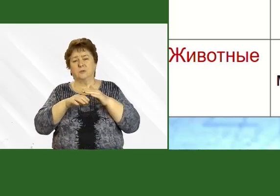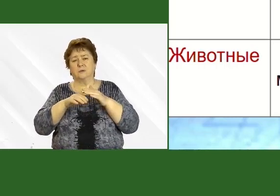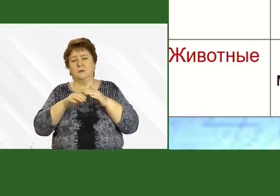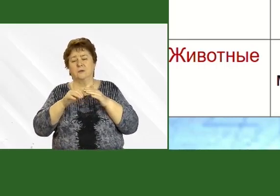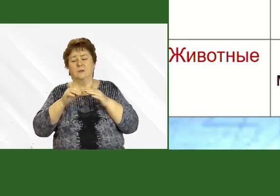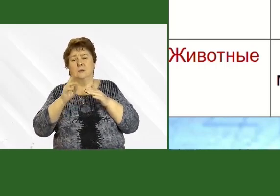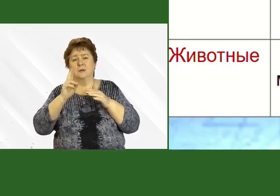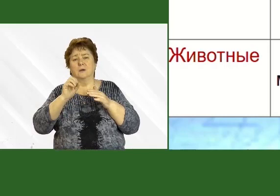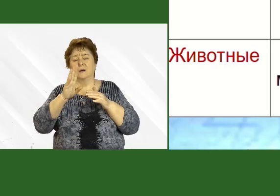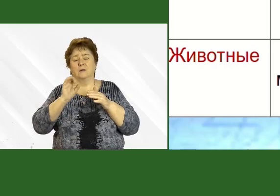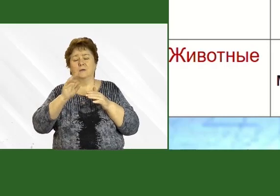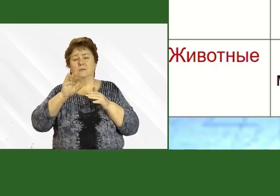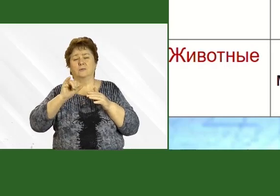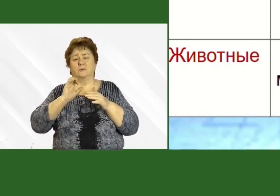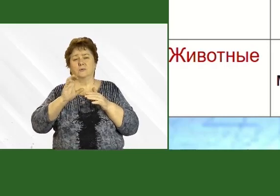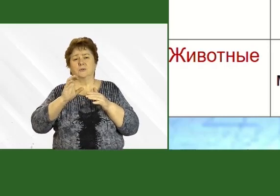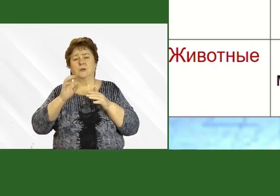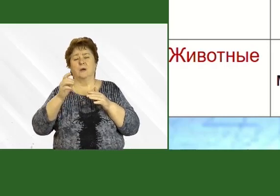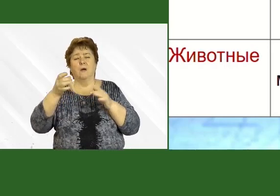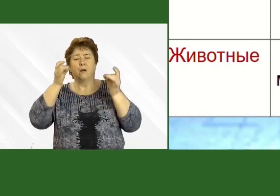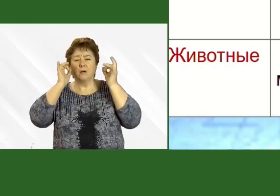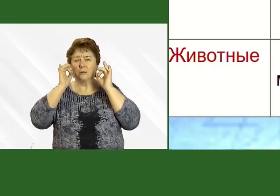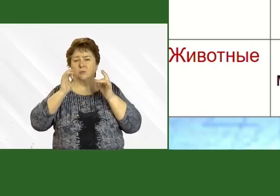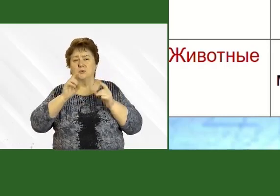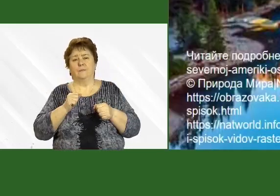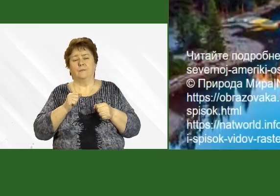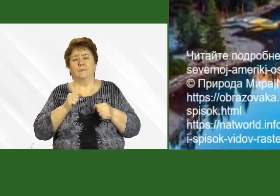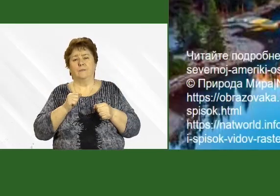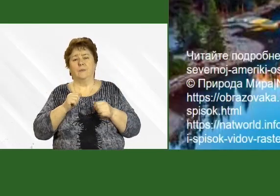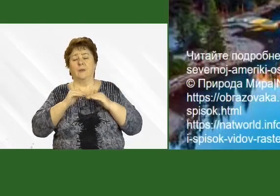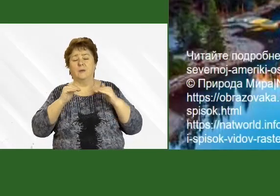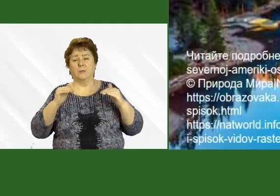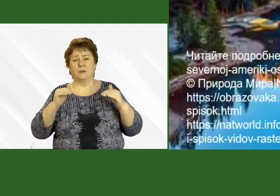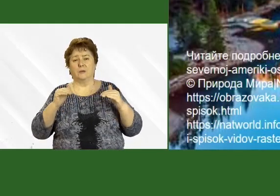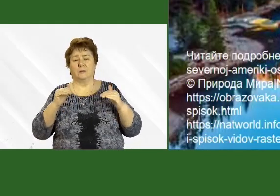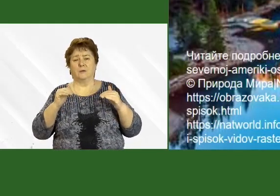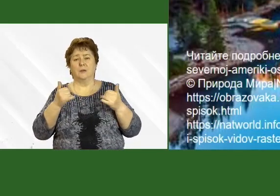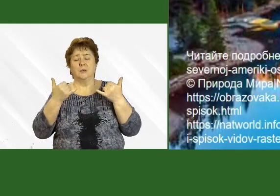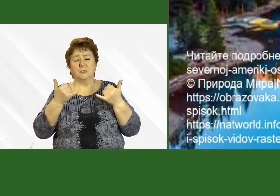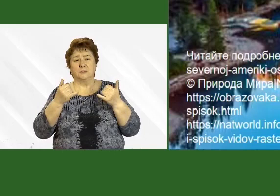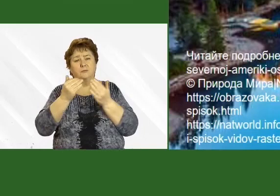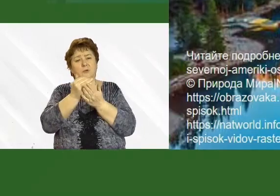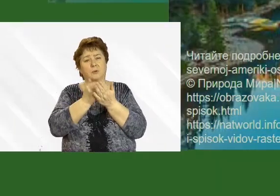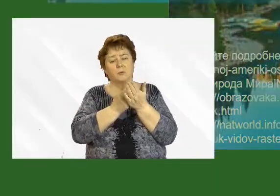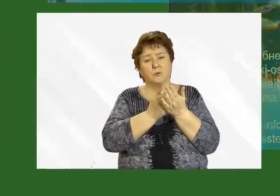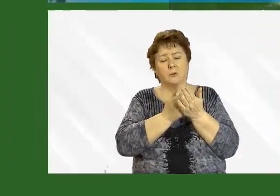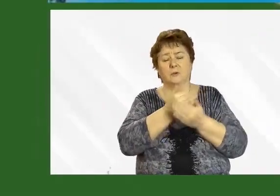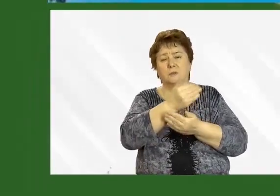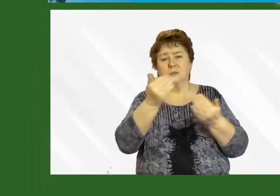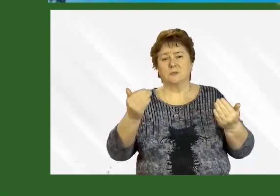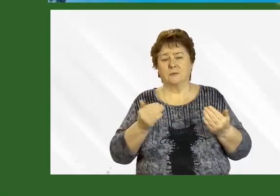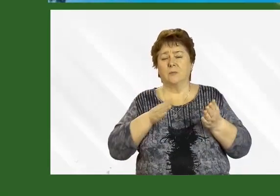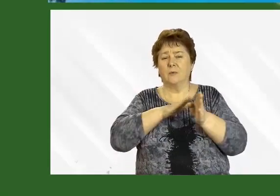кактус гремучая змея ребята сегодня на уроке мы с вами